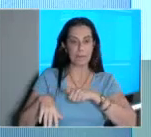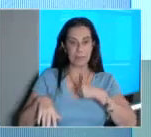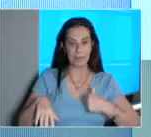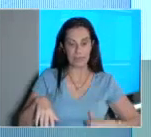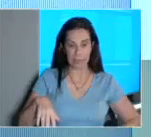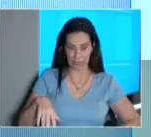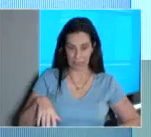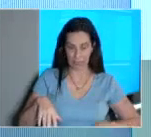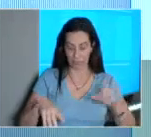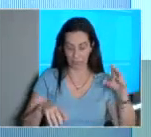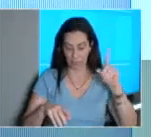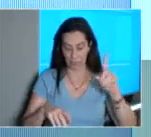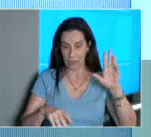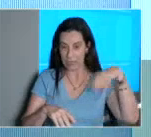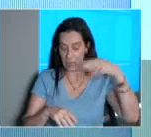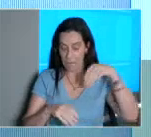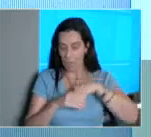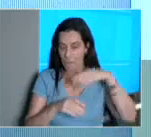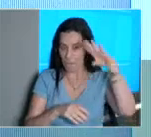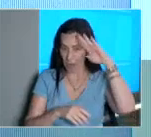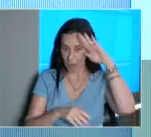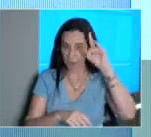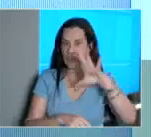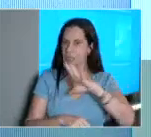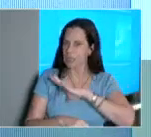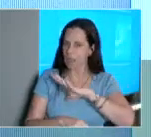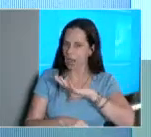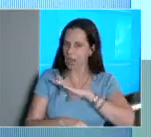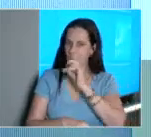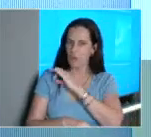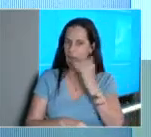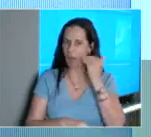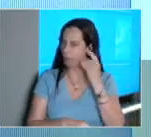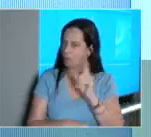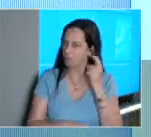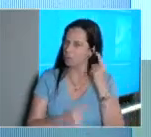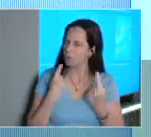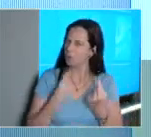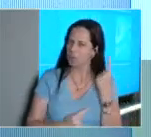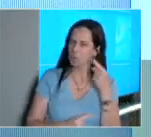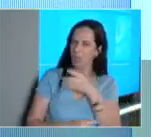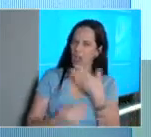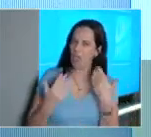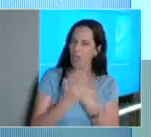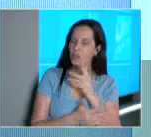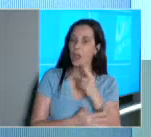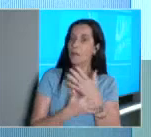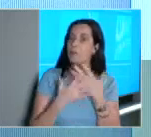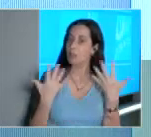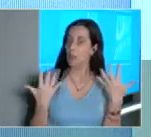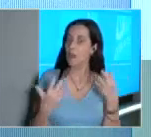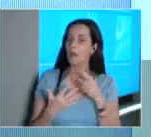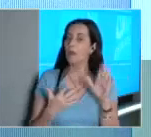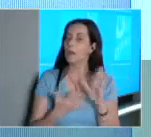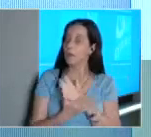חיפה תסכן את ביטחון ארצות הברית. לא כותרת ששמענו עליה במיוחד בימים האחרונים, אבל מסתבר שבעיתון